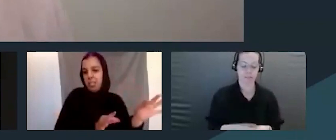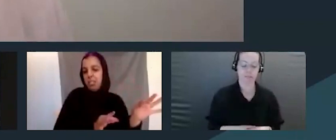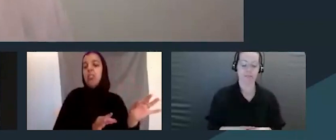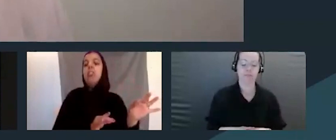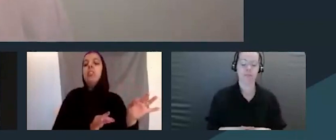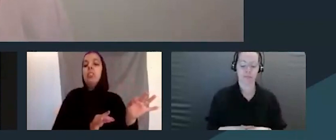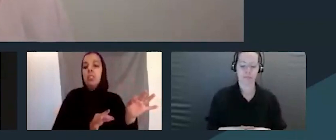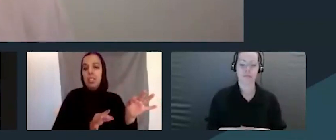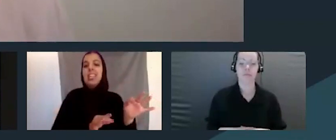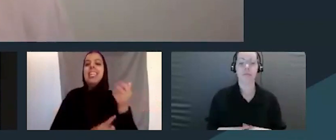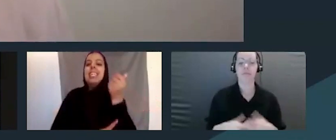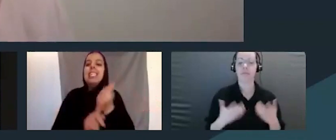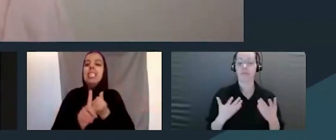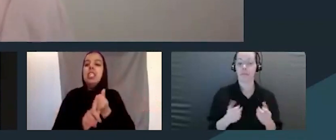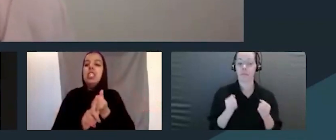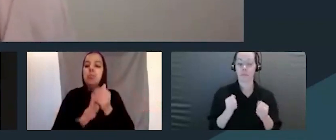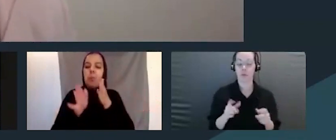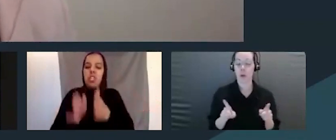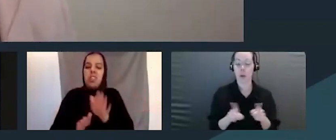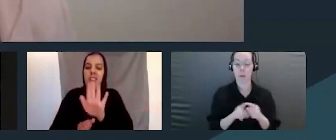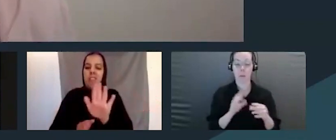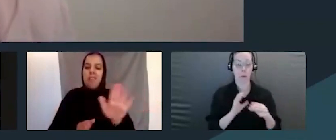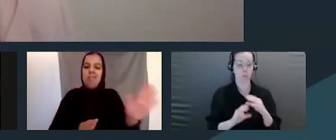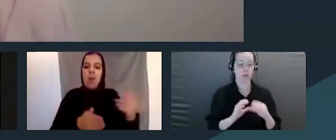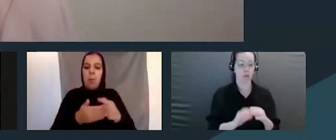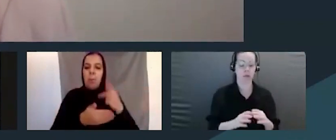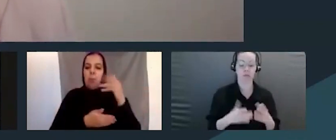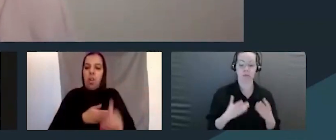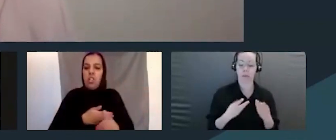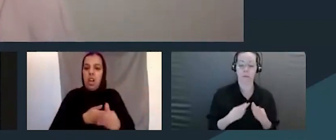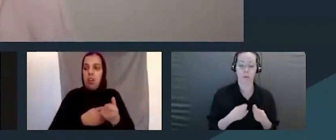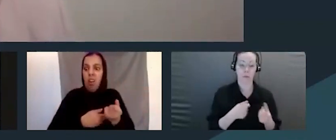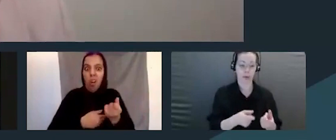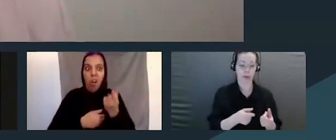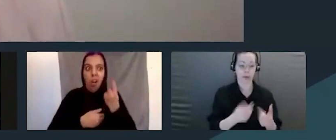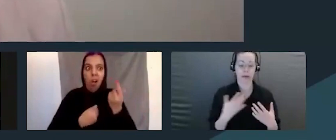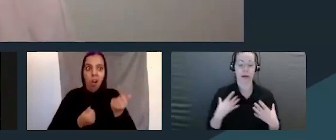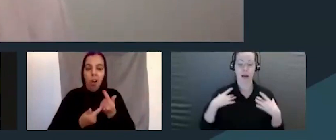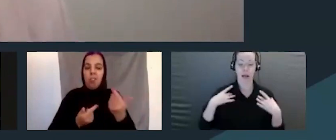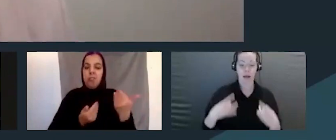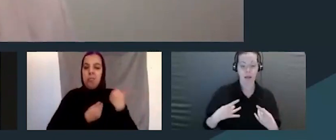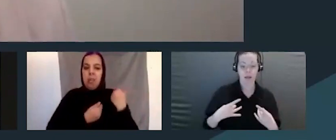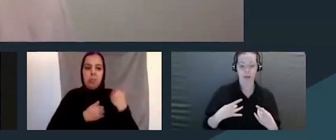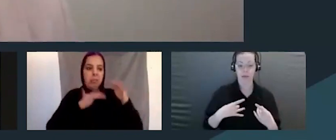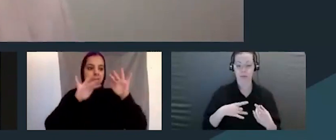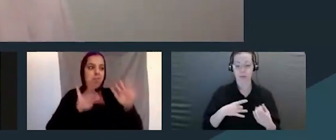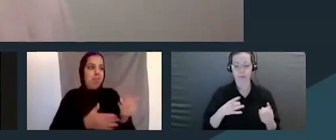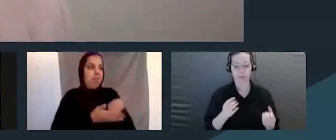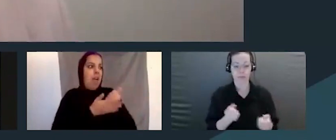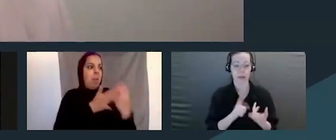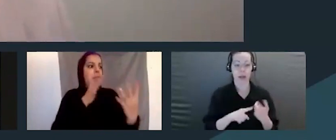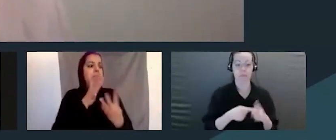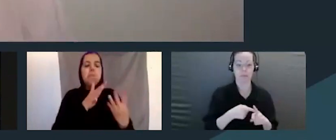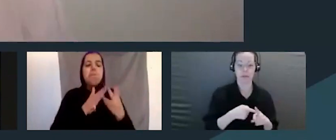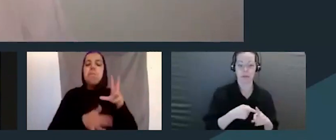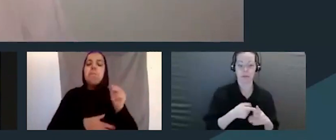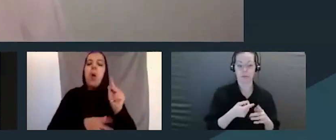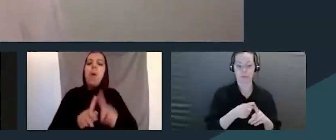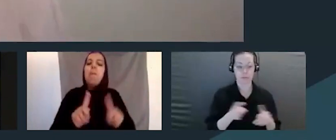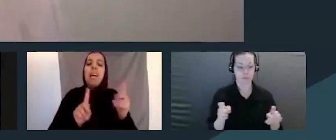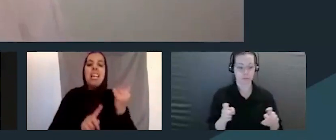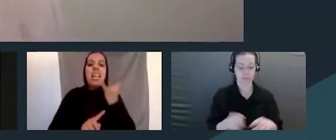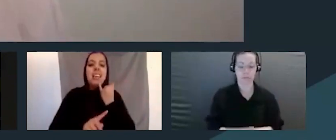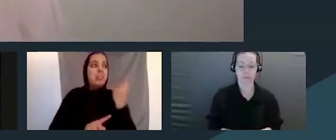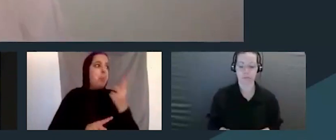projets. Nous ne travaillons pas tous dans l'établissement. Nous sommes toujours prêts à se soutenir avec lorsqu'il y a besoin. On a besoin de